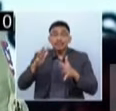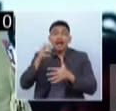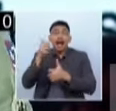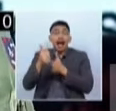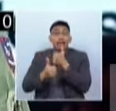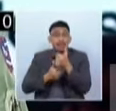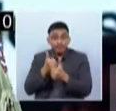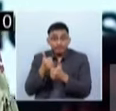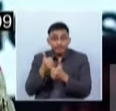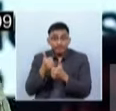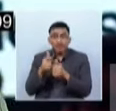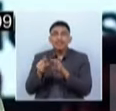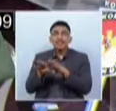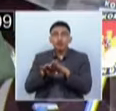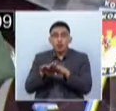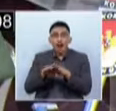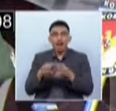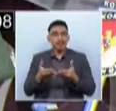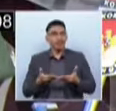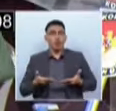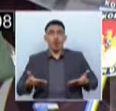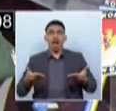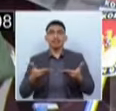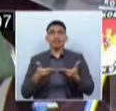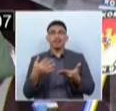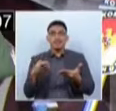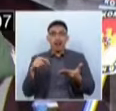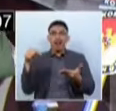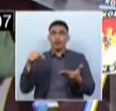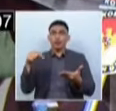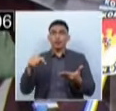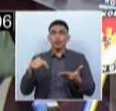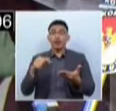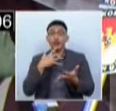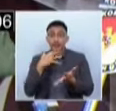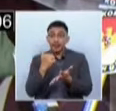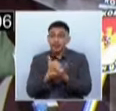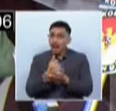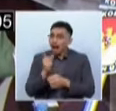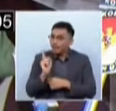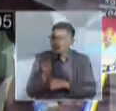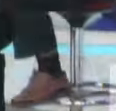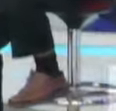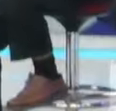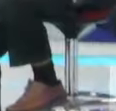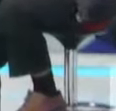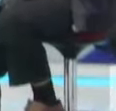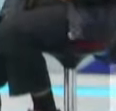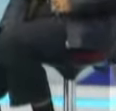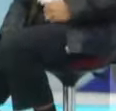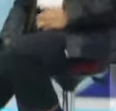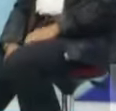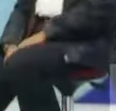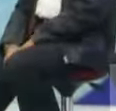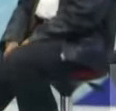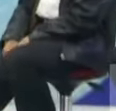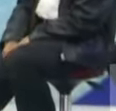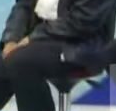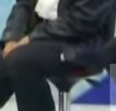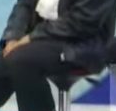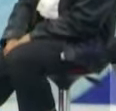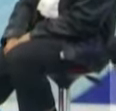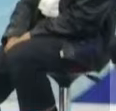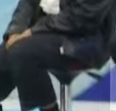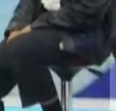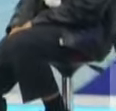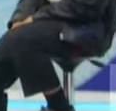Utara nan kita coba konfirmasi kalau gitu langsung kepada e tiga pendukung paslonnya ini dulu saya mau mulai dari 01 dulu begitu silakan